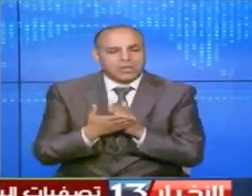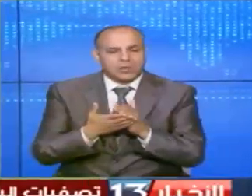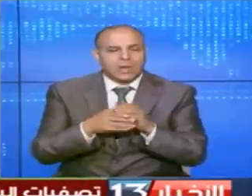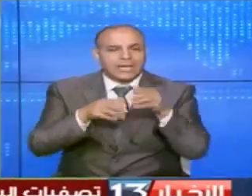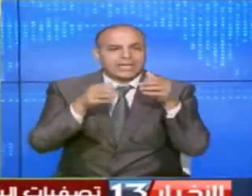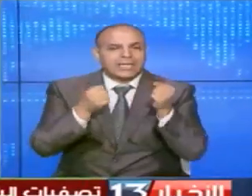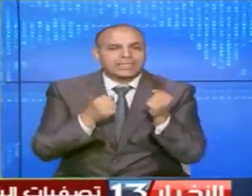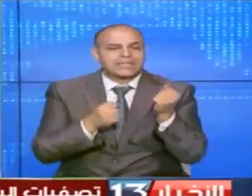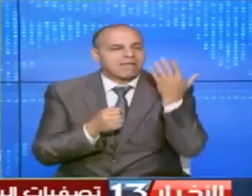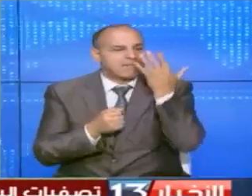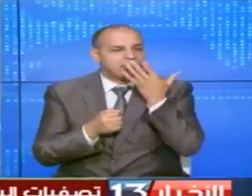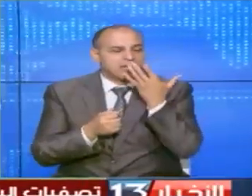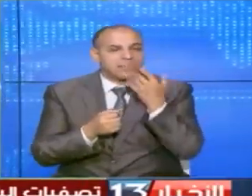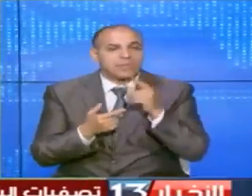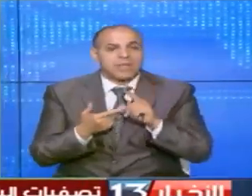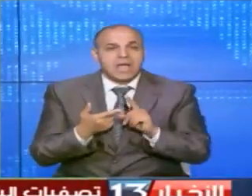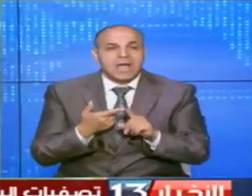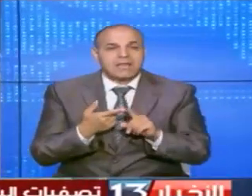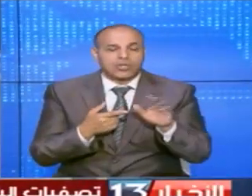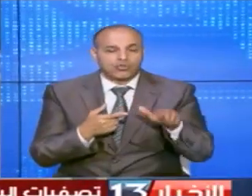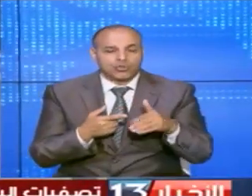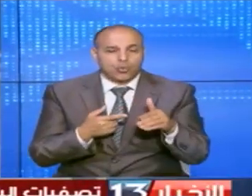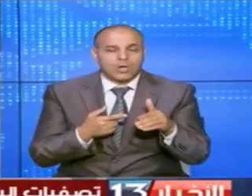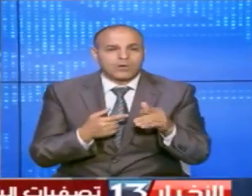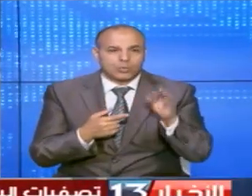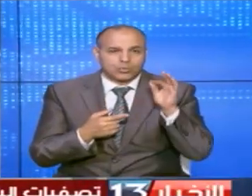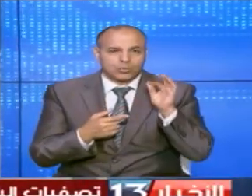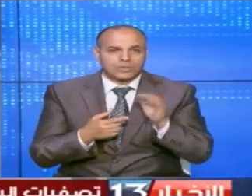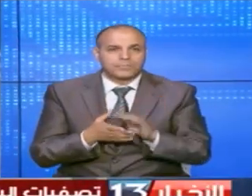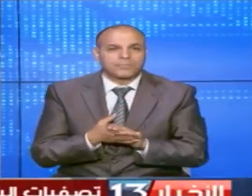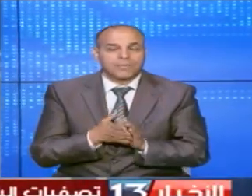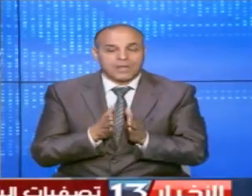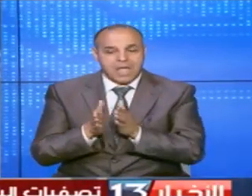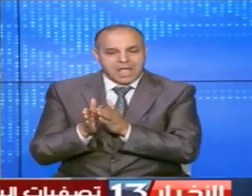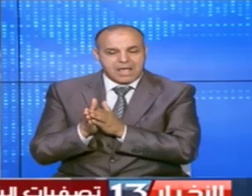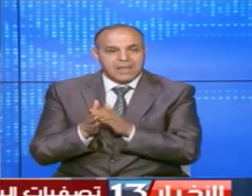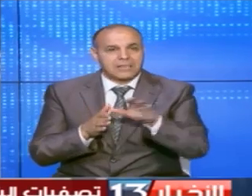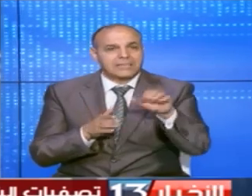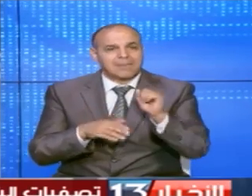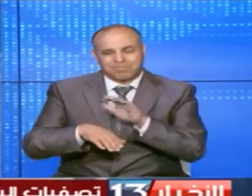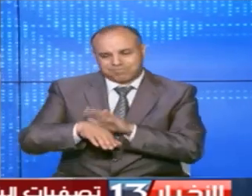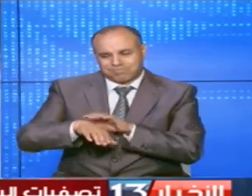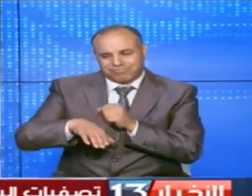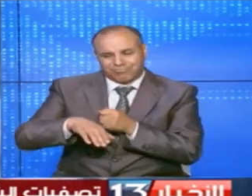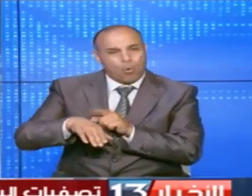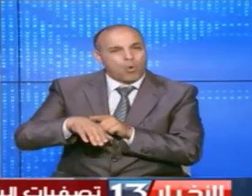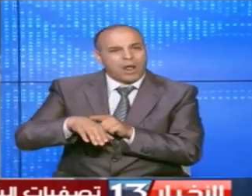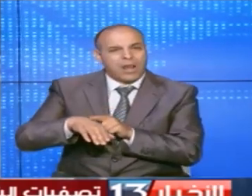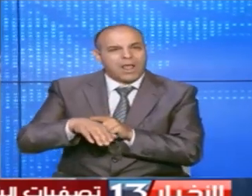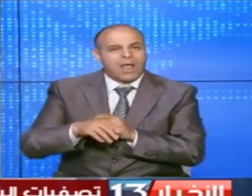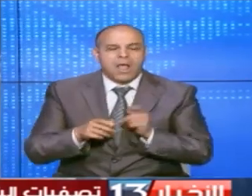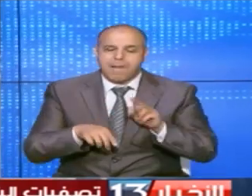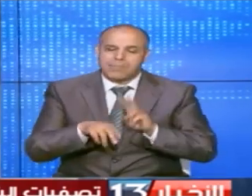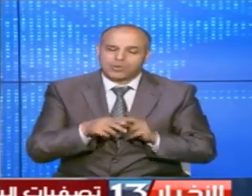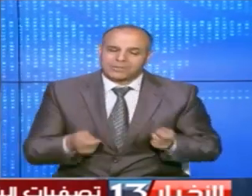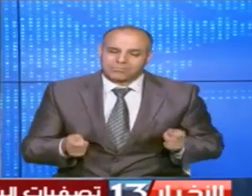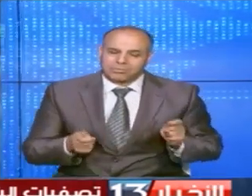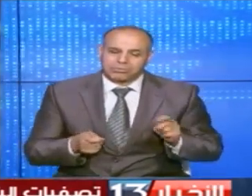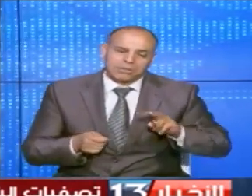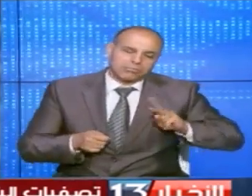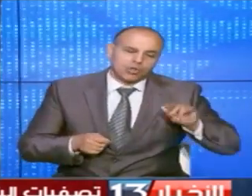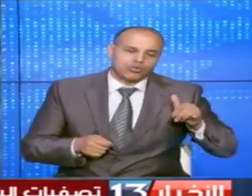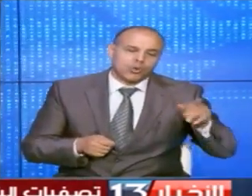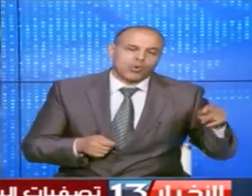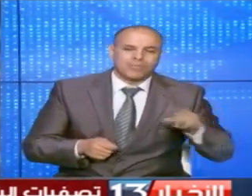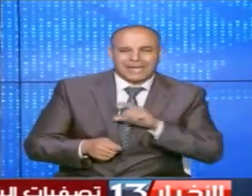كاس امم افريقيا للاعبين المحليين وذلك بداعي الاصابه حيث خير الاطار الفني طابه بلاعب